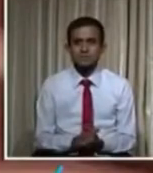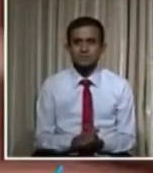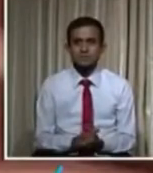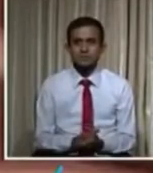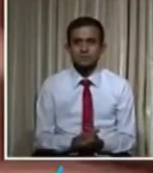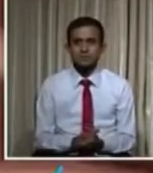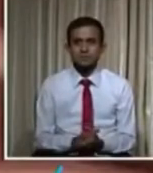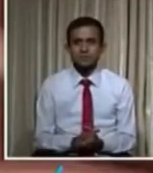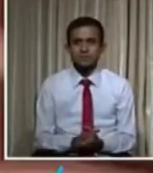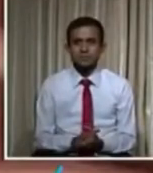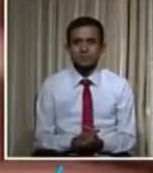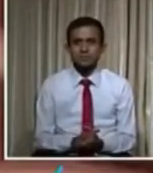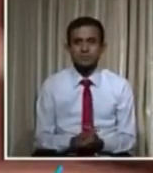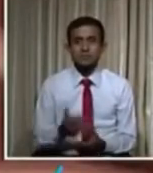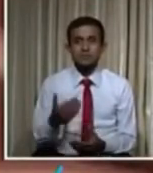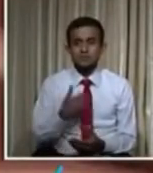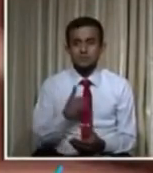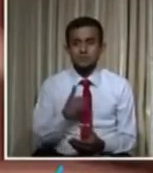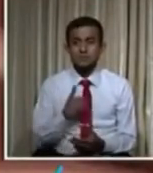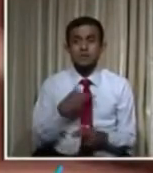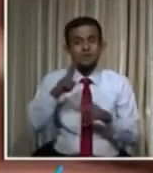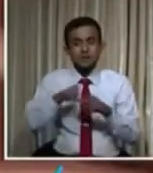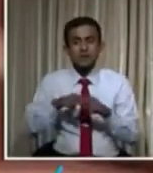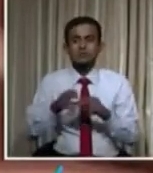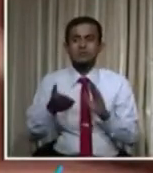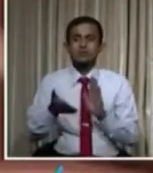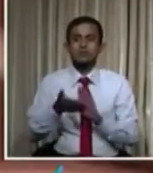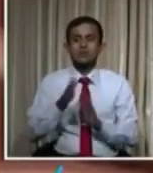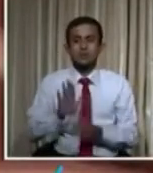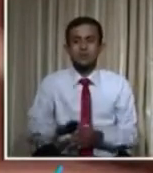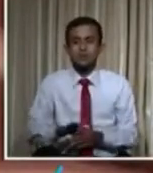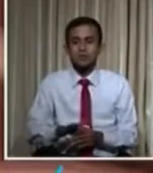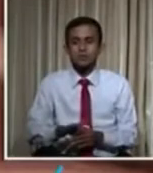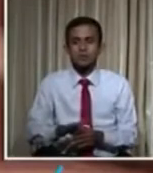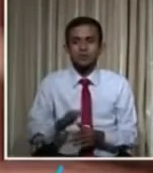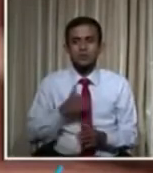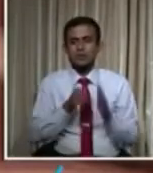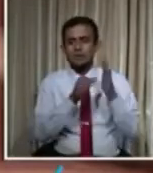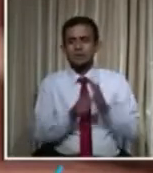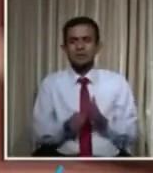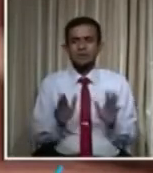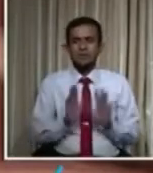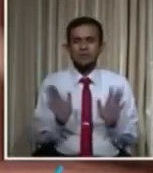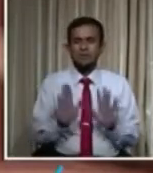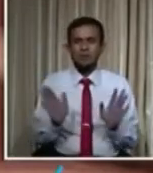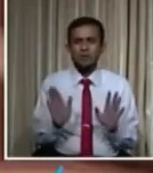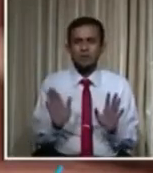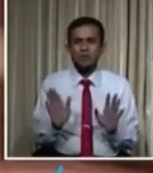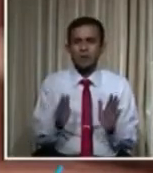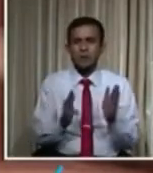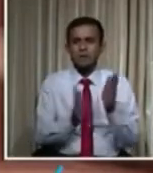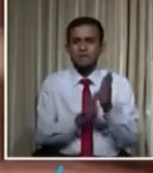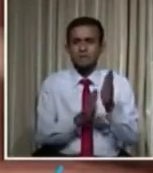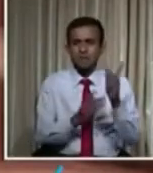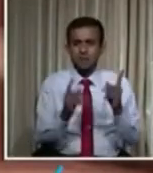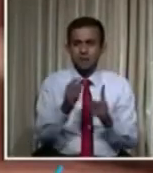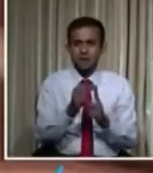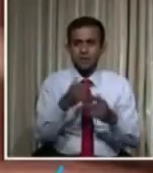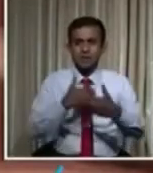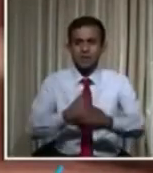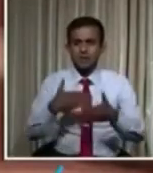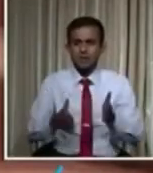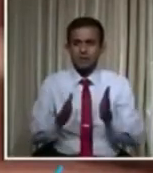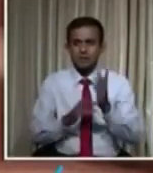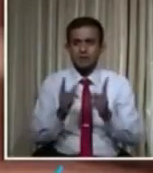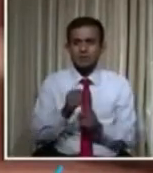ඒක නිසා අපි මේ මිත්‍රත්වයේ තියාගමු ඒක නිසා අපි නිකන් පහලට වැටෙන්න ඕන නැහැ මහින්දානන්ද ඇමතිතුමා කැබිනට්